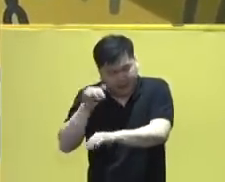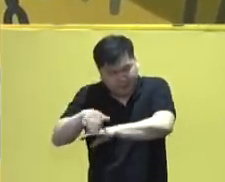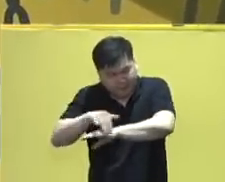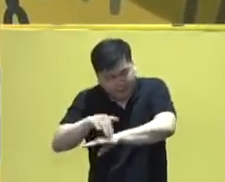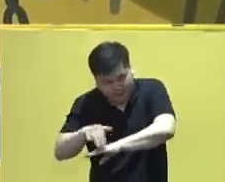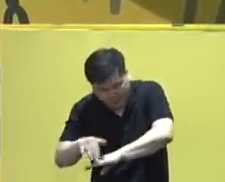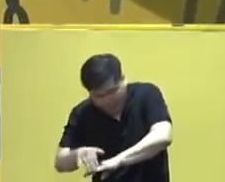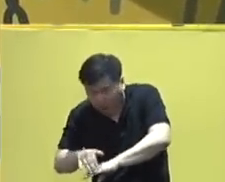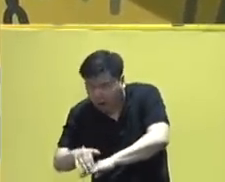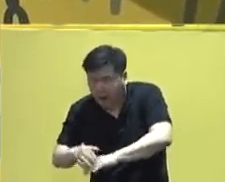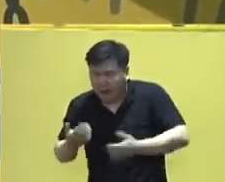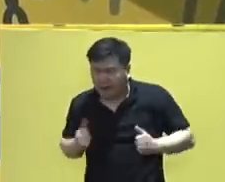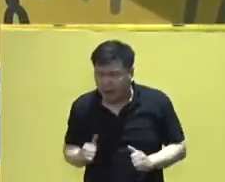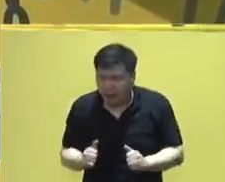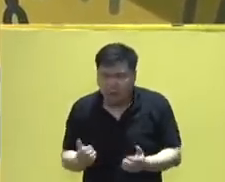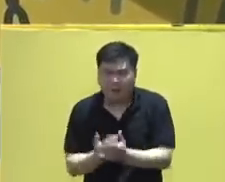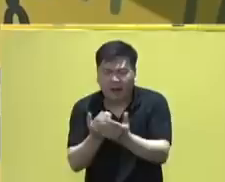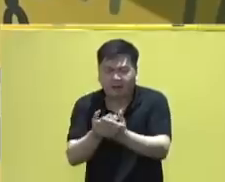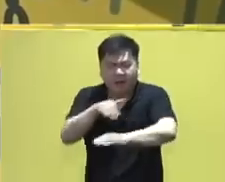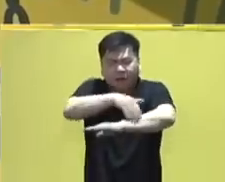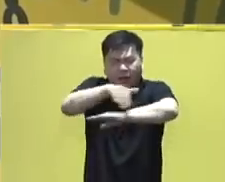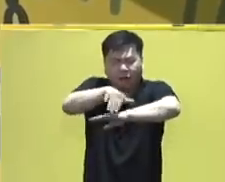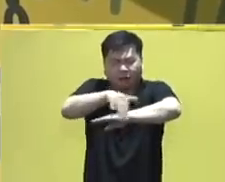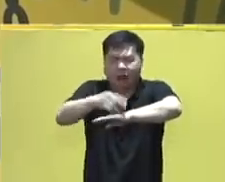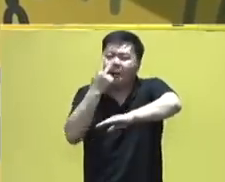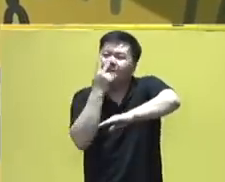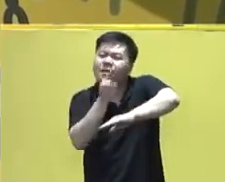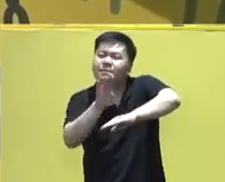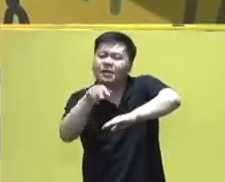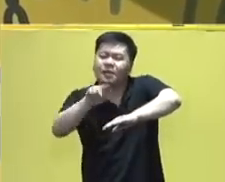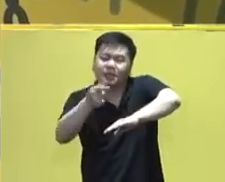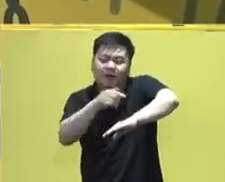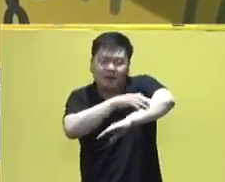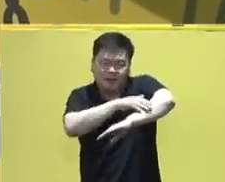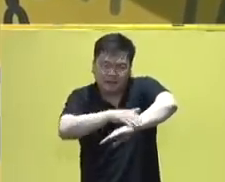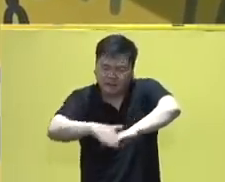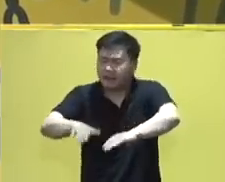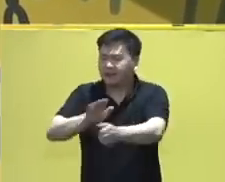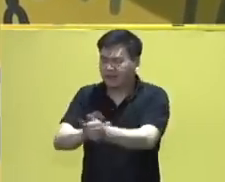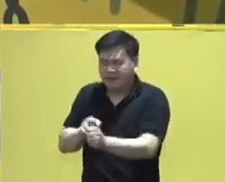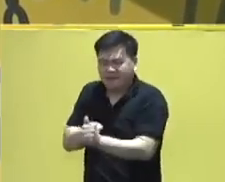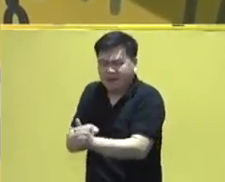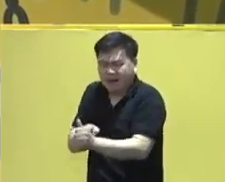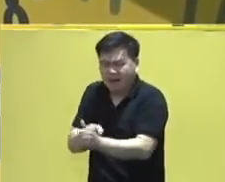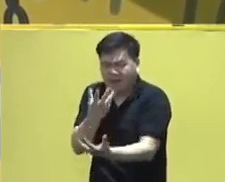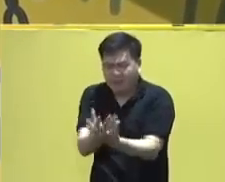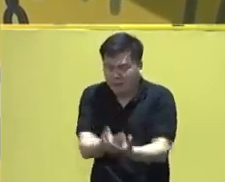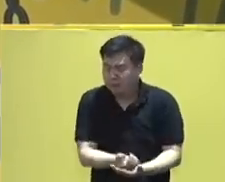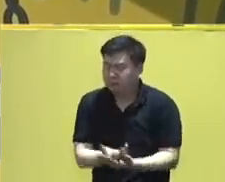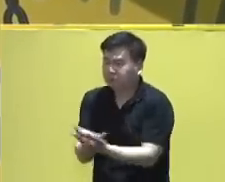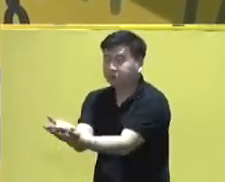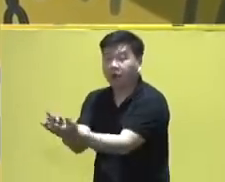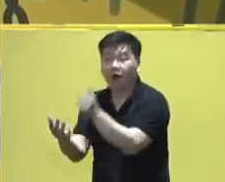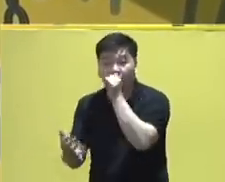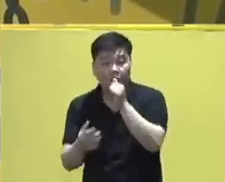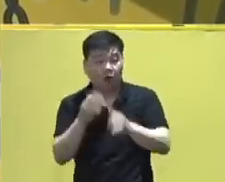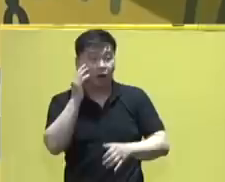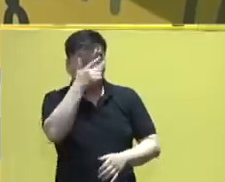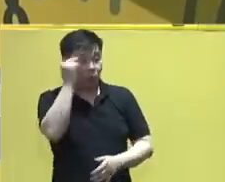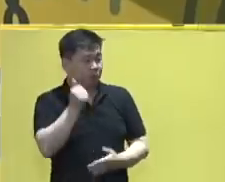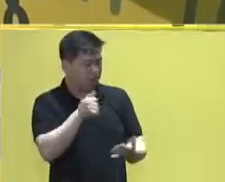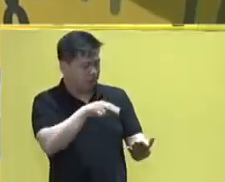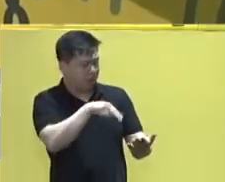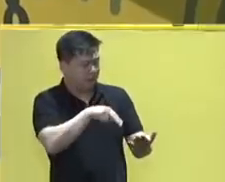분담해가지고 이렇게 발전시키겠다는 비전을 굉장히 설득력 있게 그때 제출을 했어요. 예. 그게 아마 제